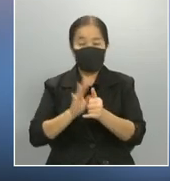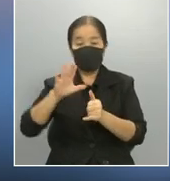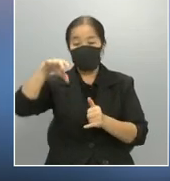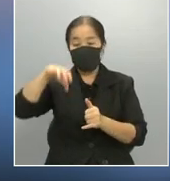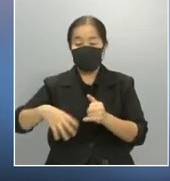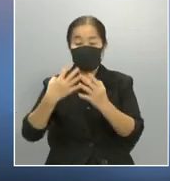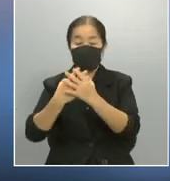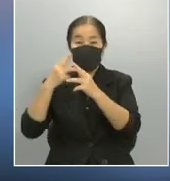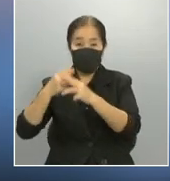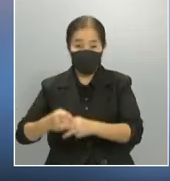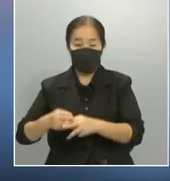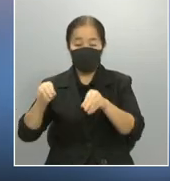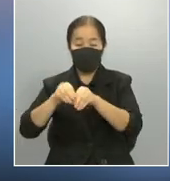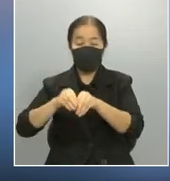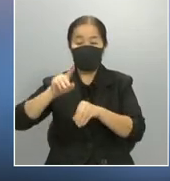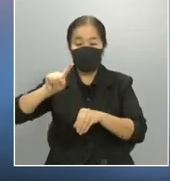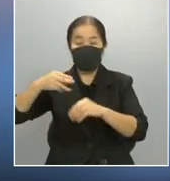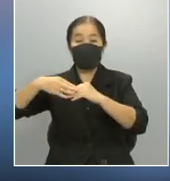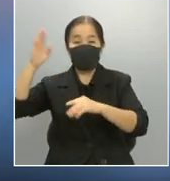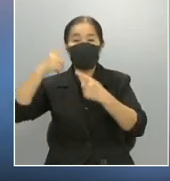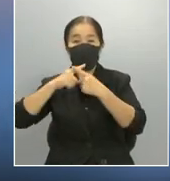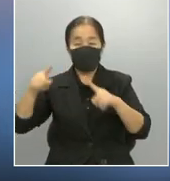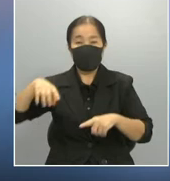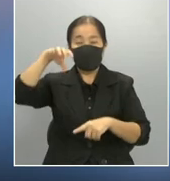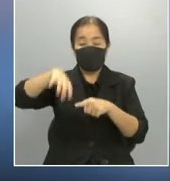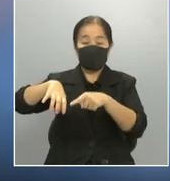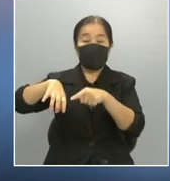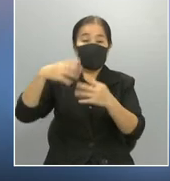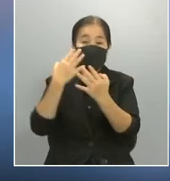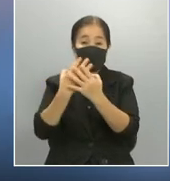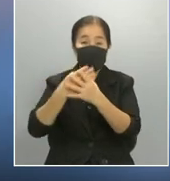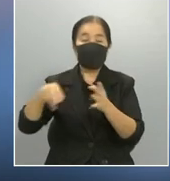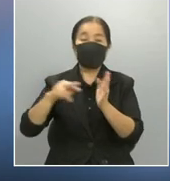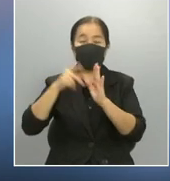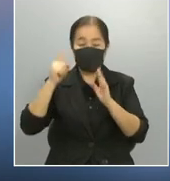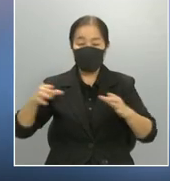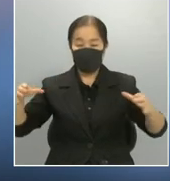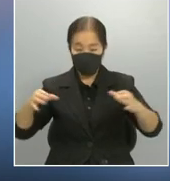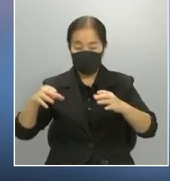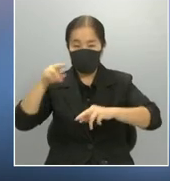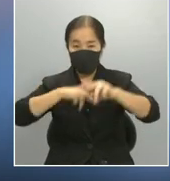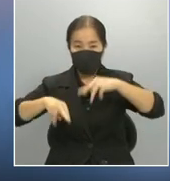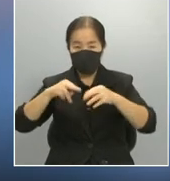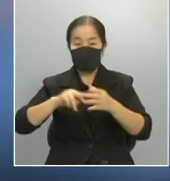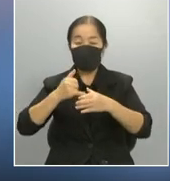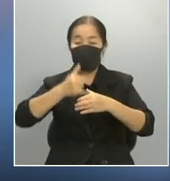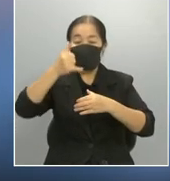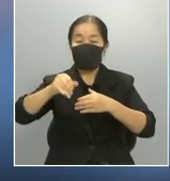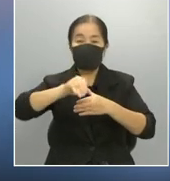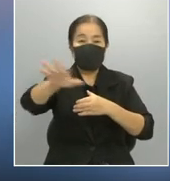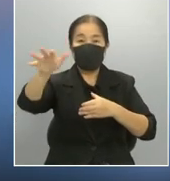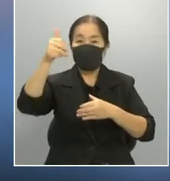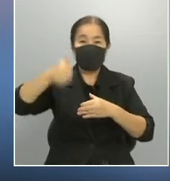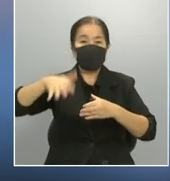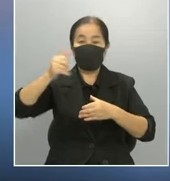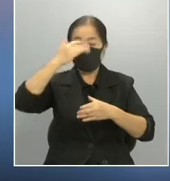แต่ถ้ามองในแง่ดีก็คือเรือนจำเป็นสถานที่เดียวที่สามารถจะควบคุมโควิชไม่ให้ผ้าออกไปสู่ภายนอกได้เพราะ